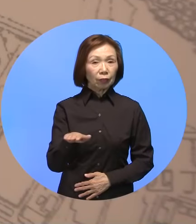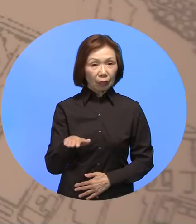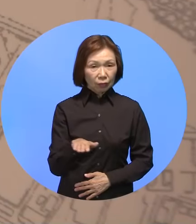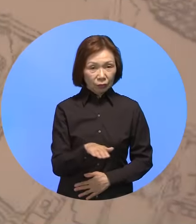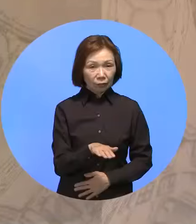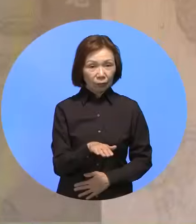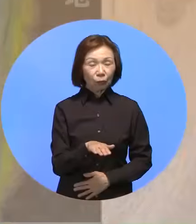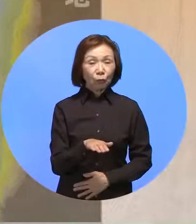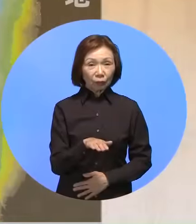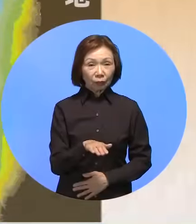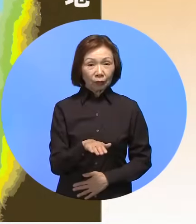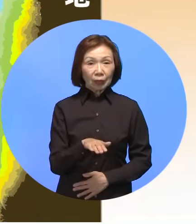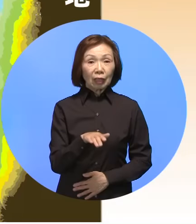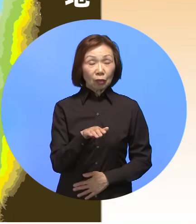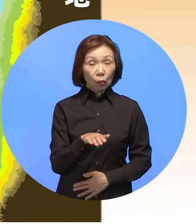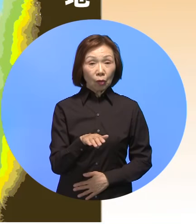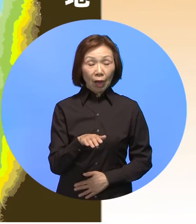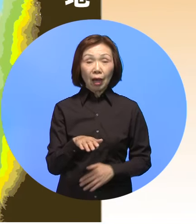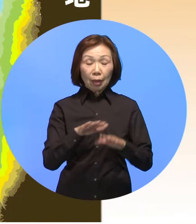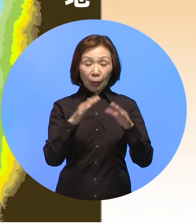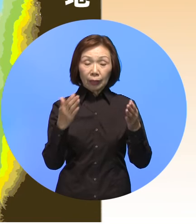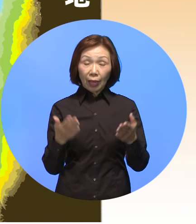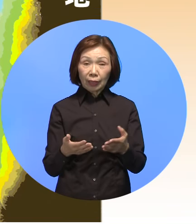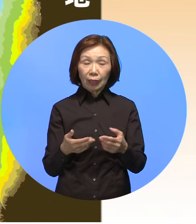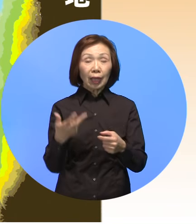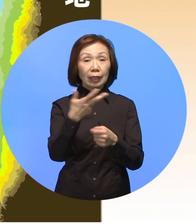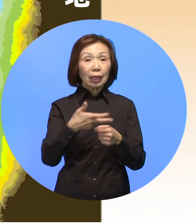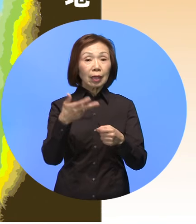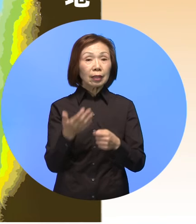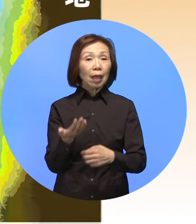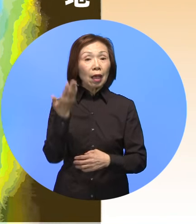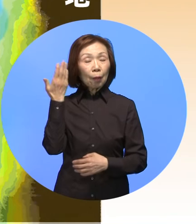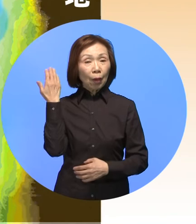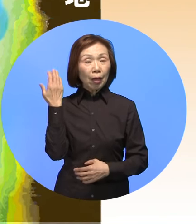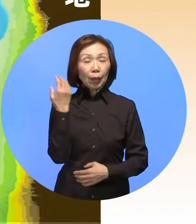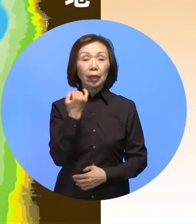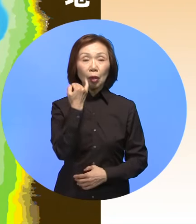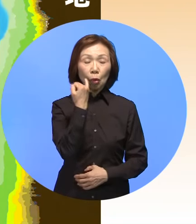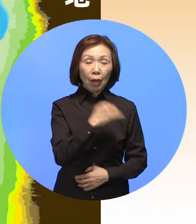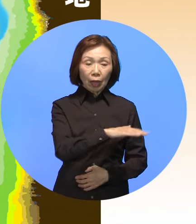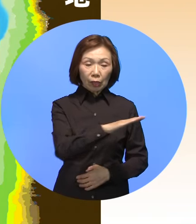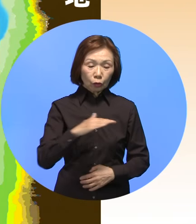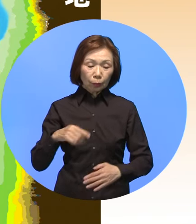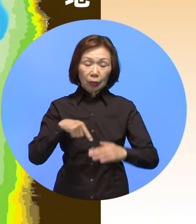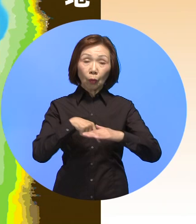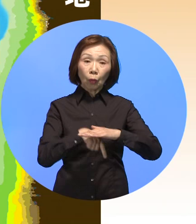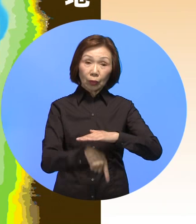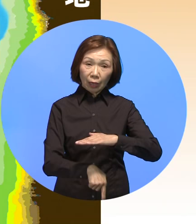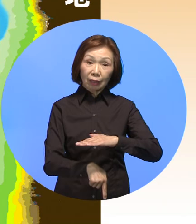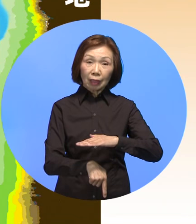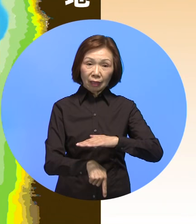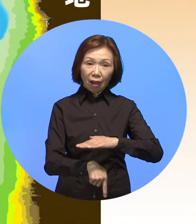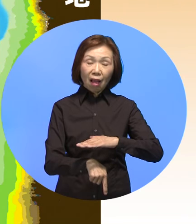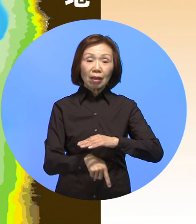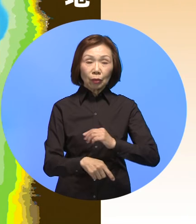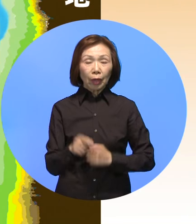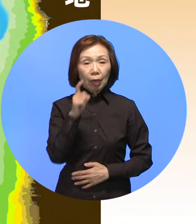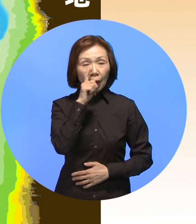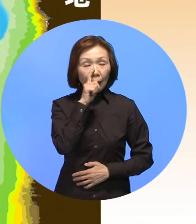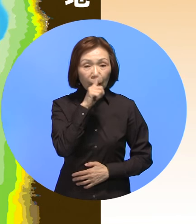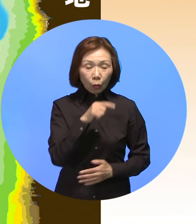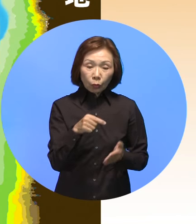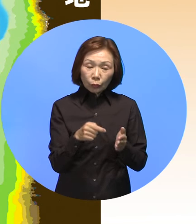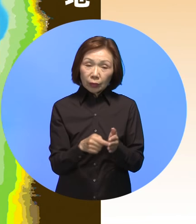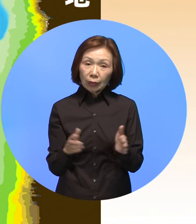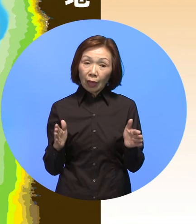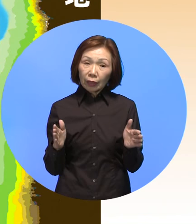のある場所はおよそ7千年前までは海の中にありましたそれが5分時代には堆積した